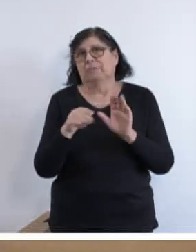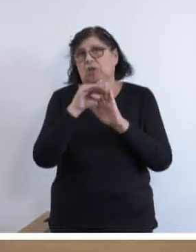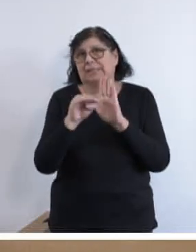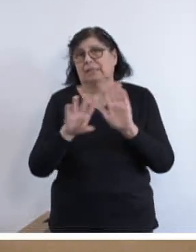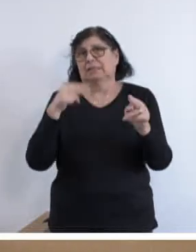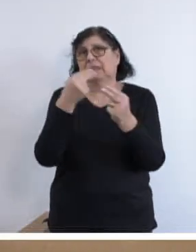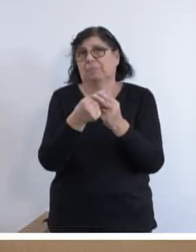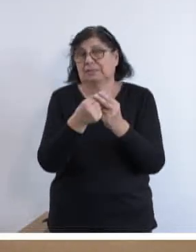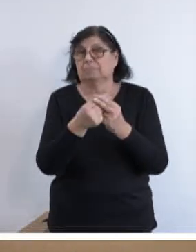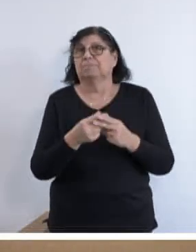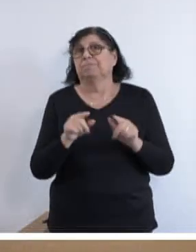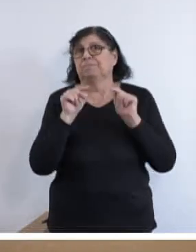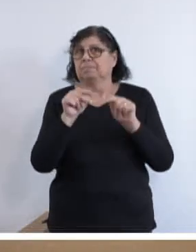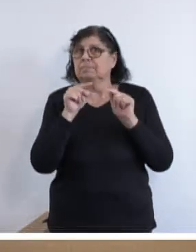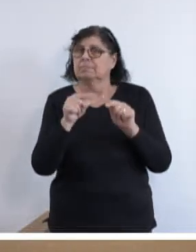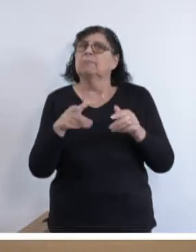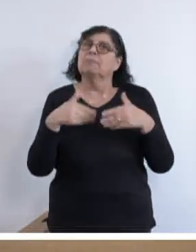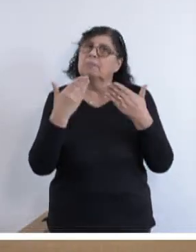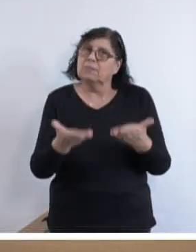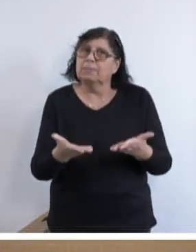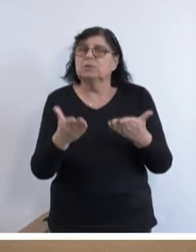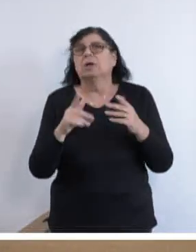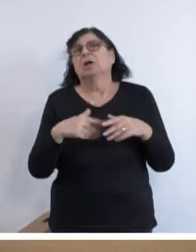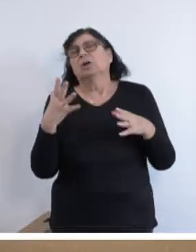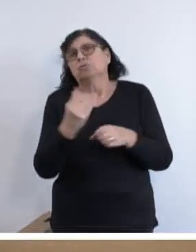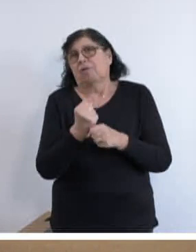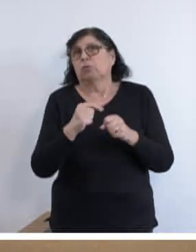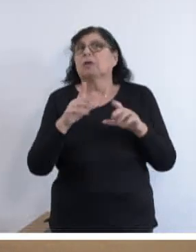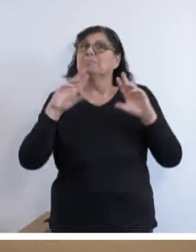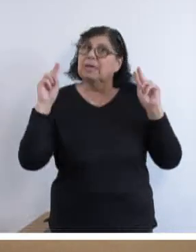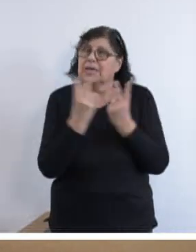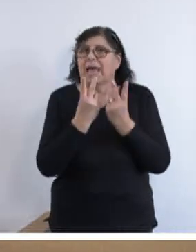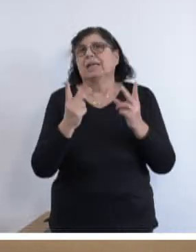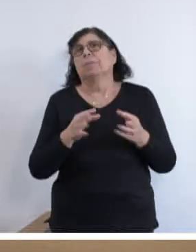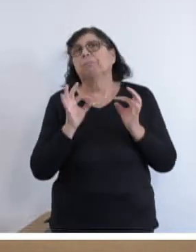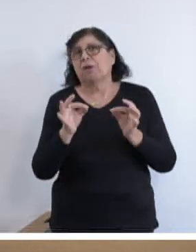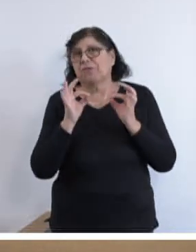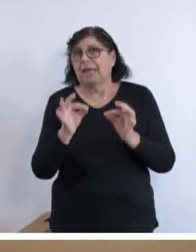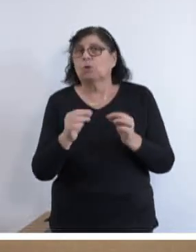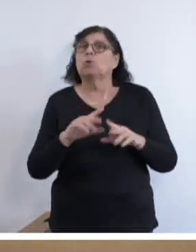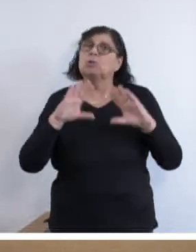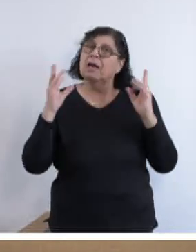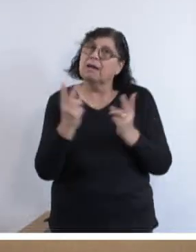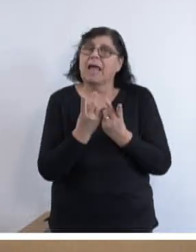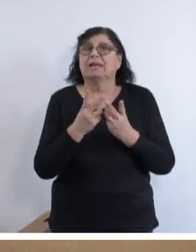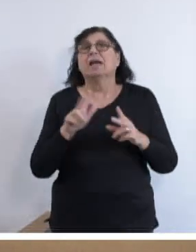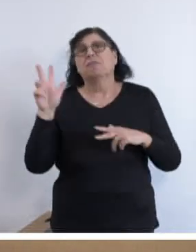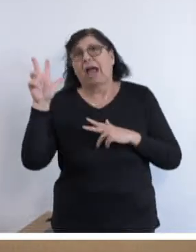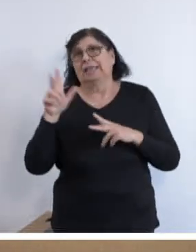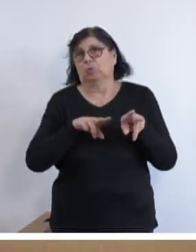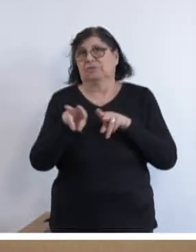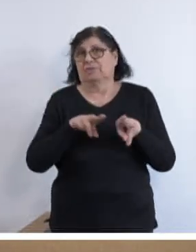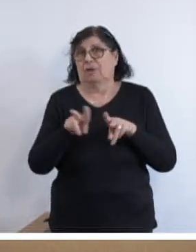werden. Dies dient der Schaffung eines einheitlichen Befähigungsstandards sowie eines einheitlichen Beeidigungsverfahrens